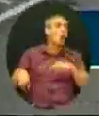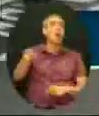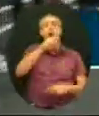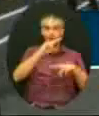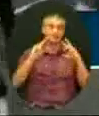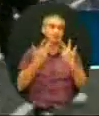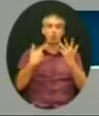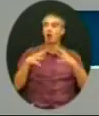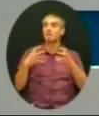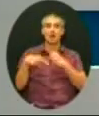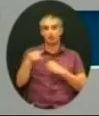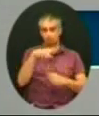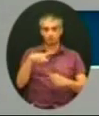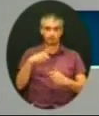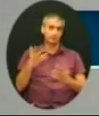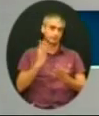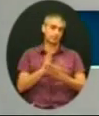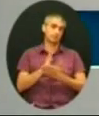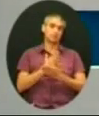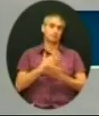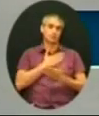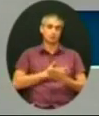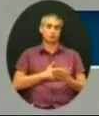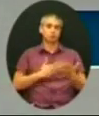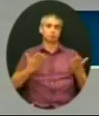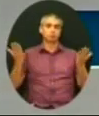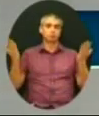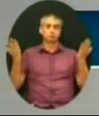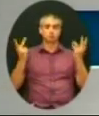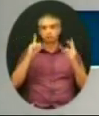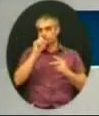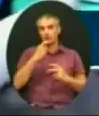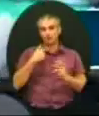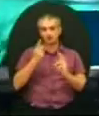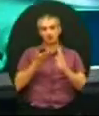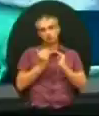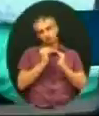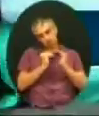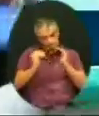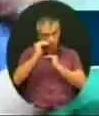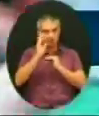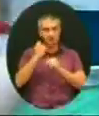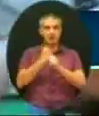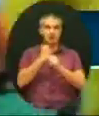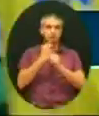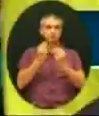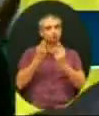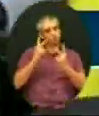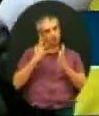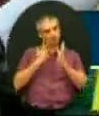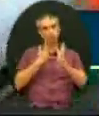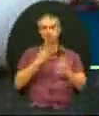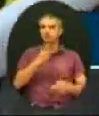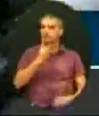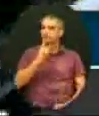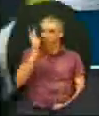הציבור, רוב העם, מה שנקרא עם, אמר את דברו, אז יכול להיות שנצטרך לעלות מדרגה, נצטרך לעשות משהו אולי תקיף יותר.